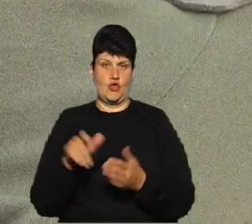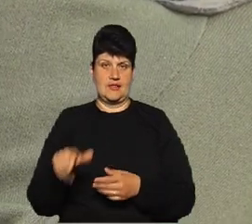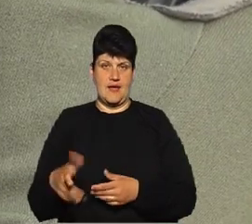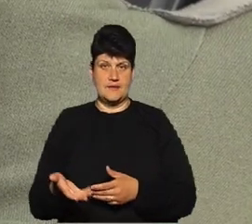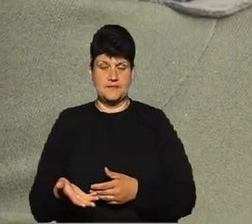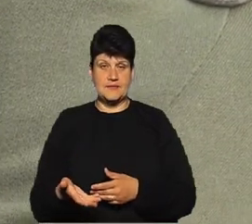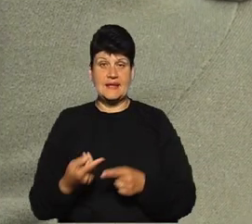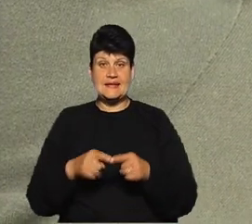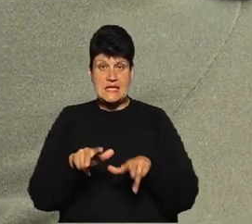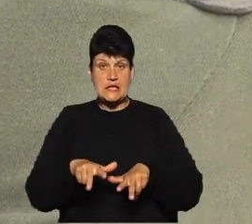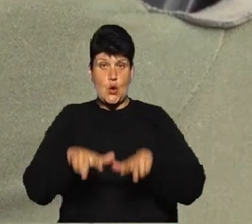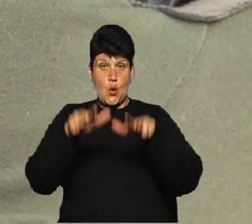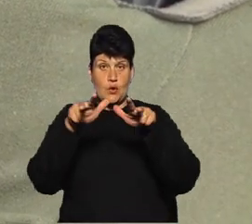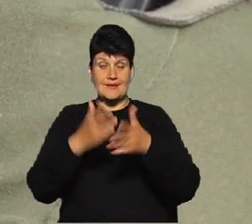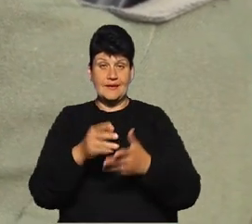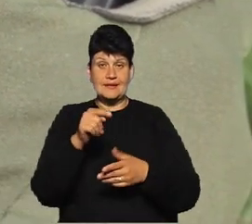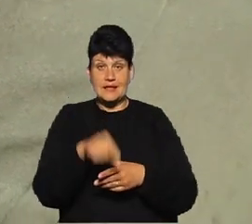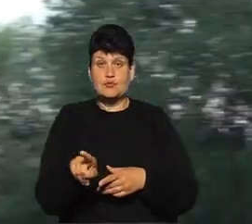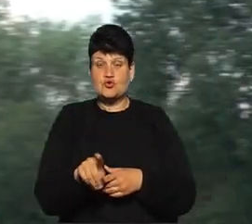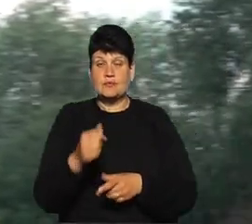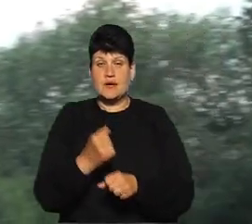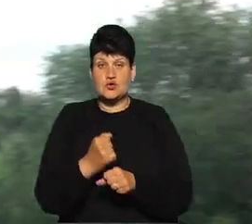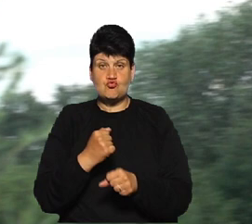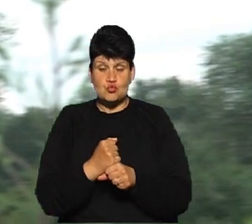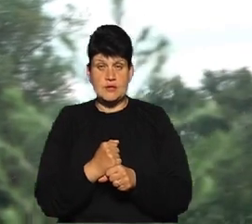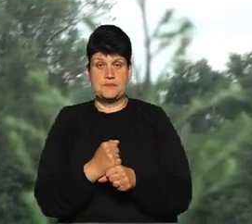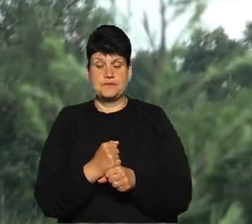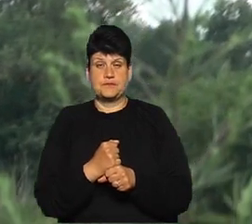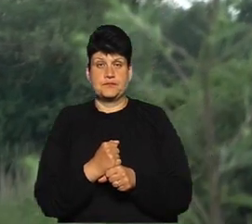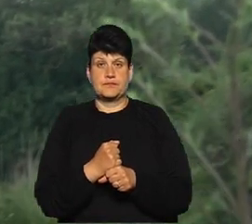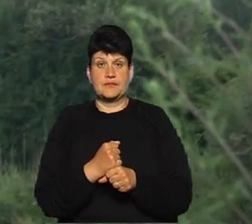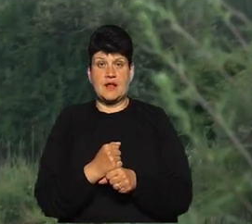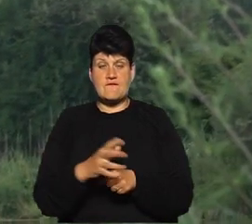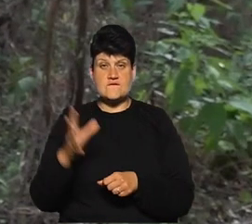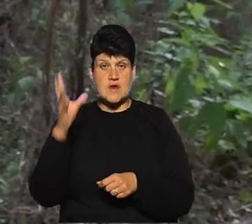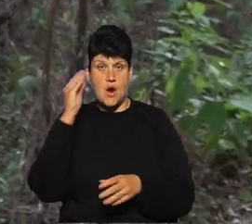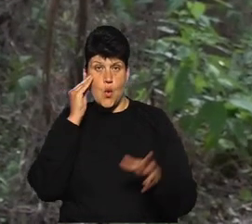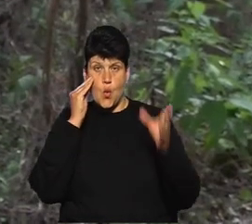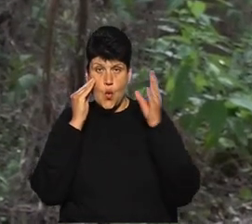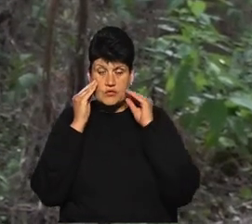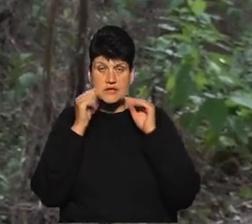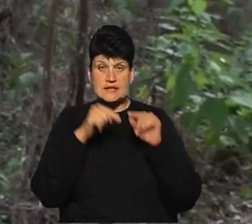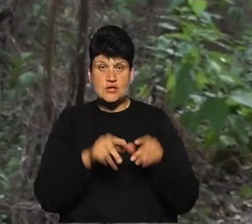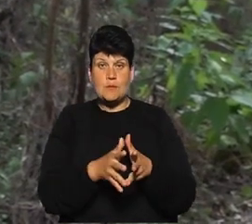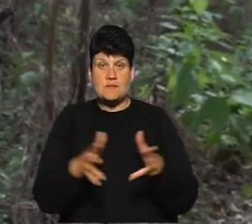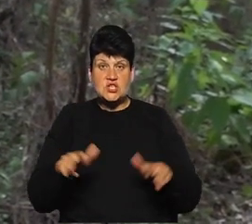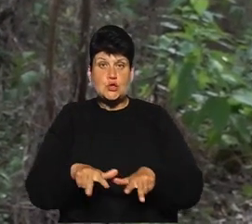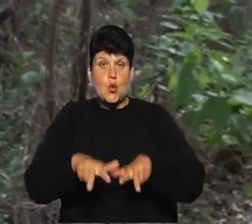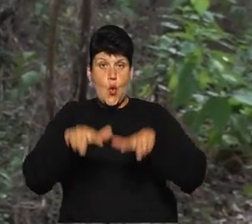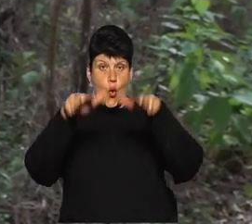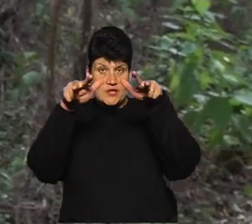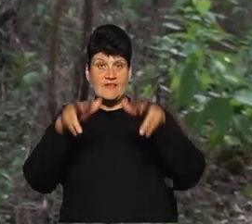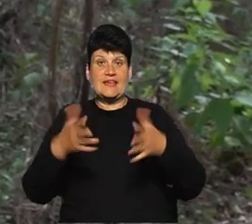дрон особливий тим, що працює в тепловізійному спектрі. Враховуючи, що більшість дронів, які використовуються на